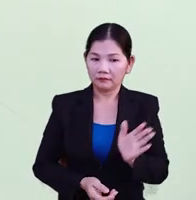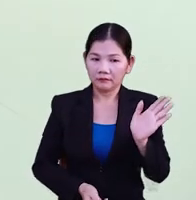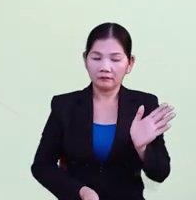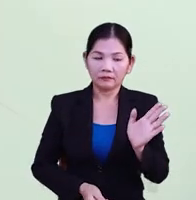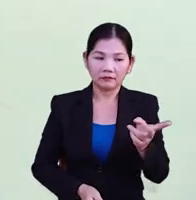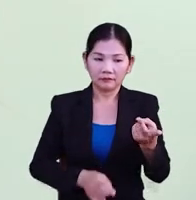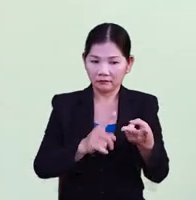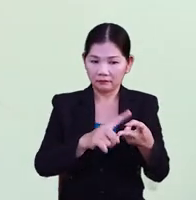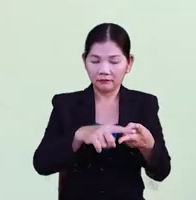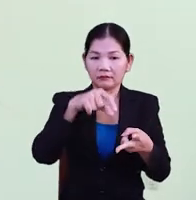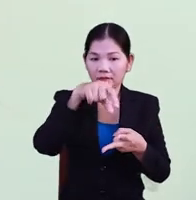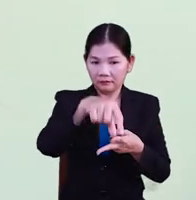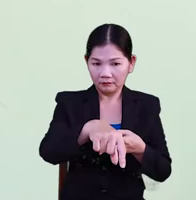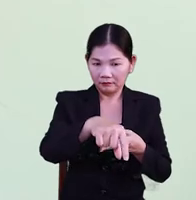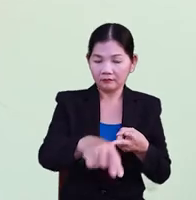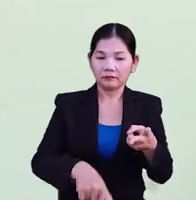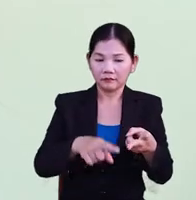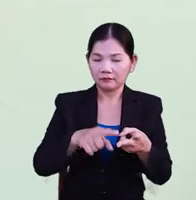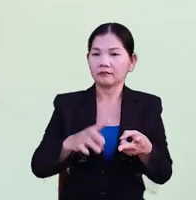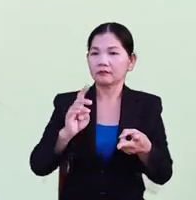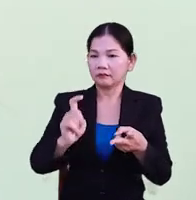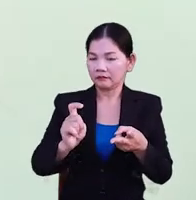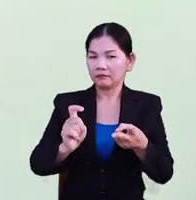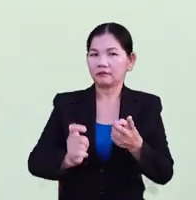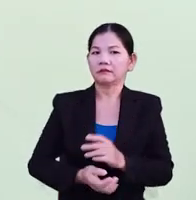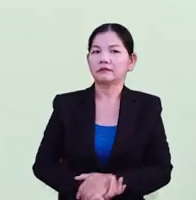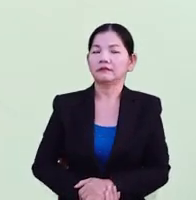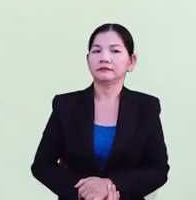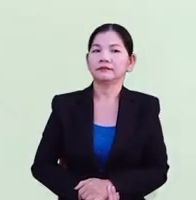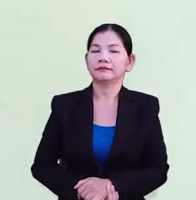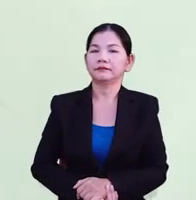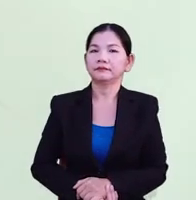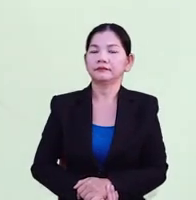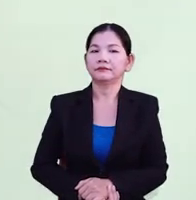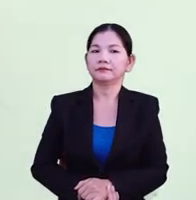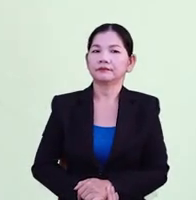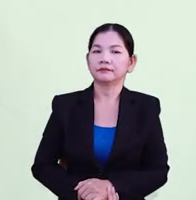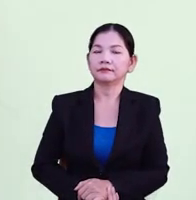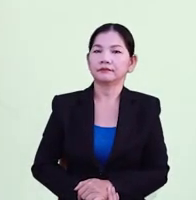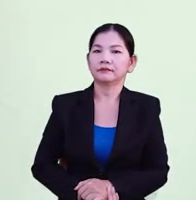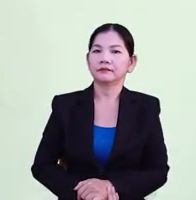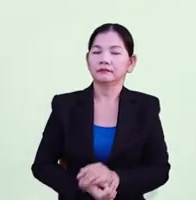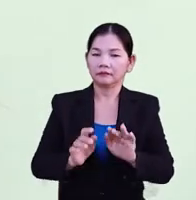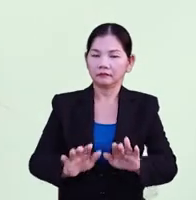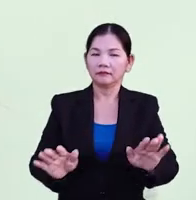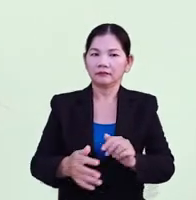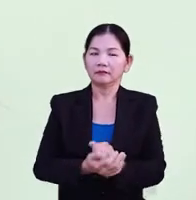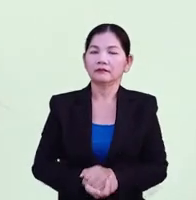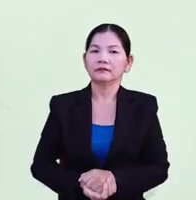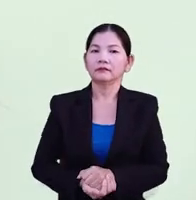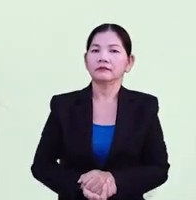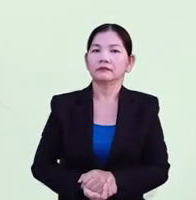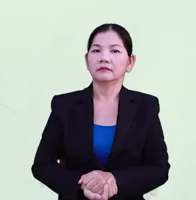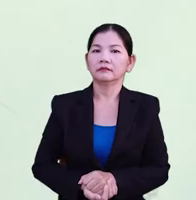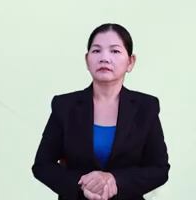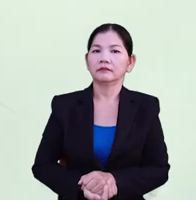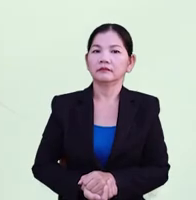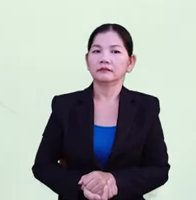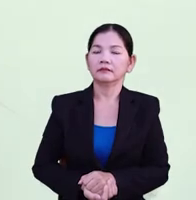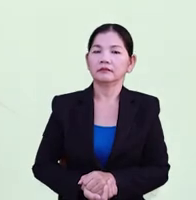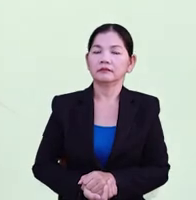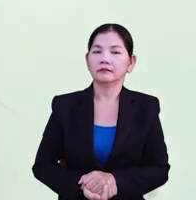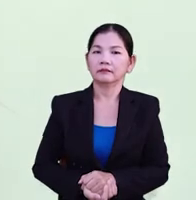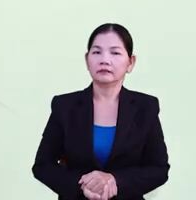มาโตมวยเตี้ยนี่เนี่ยครูตางได้อ่ะซ้อข้อจ้าไอ้เลยดิก้นเมื่อนะจ้าถัดต